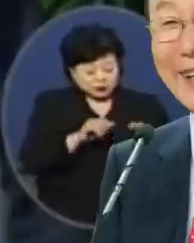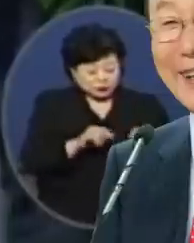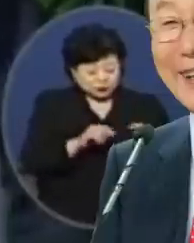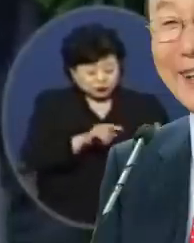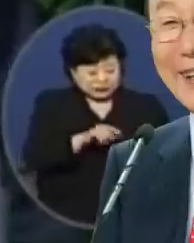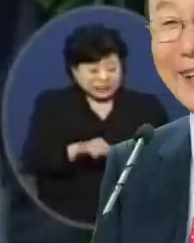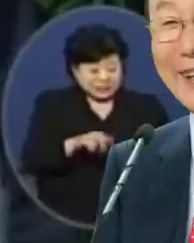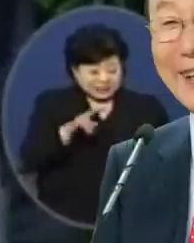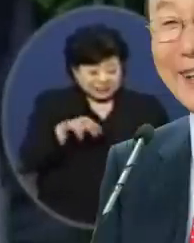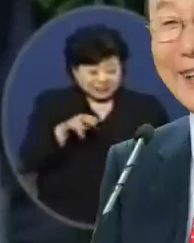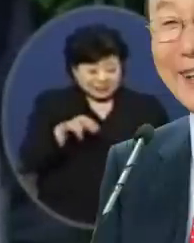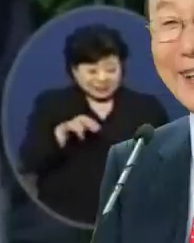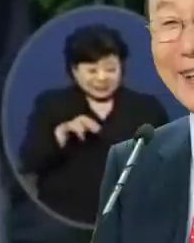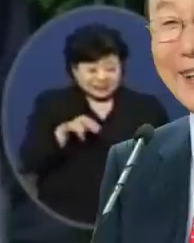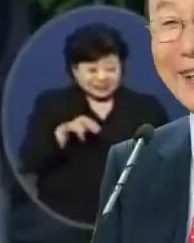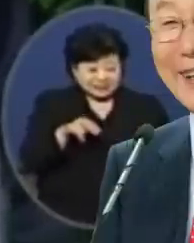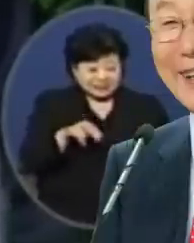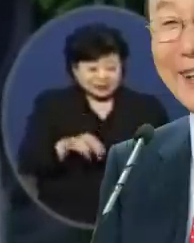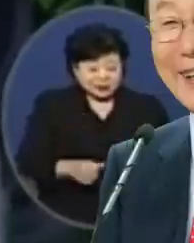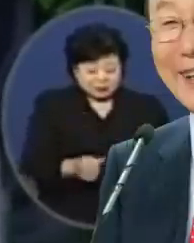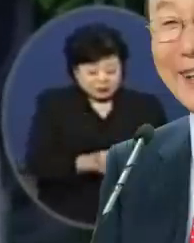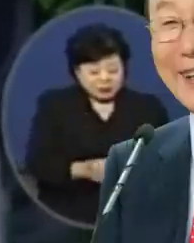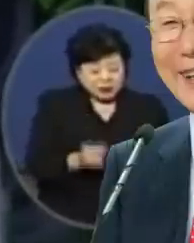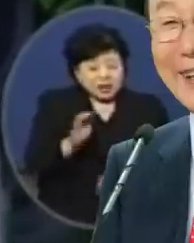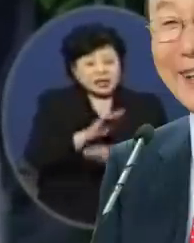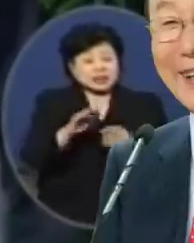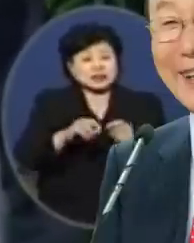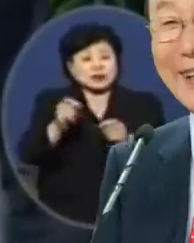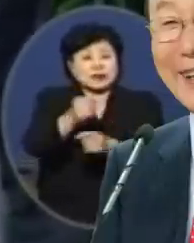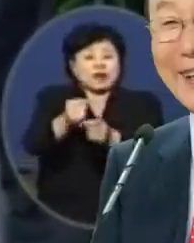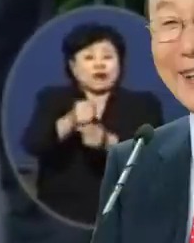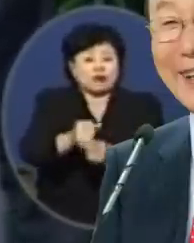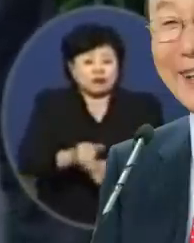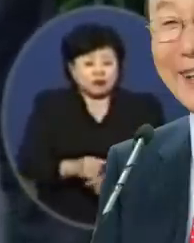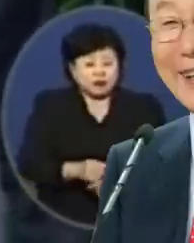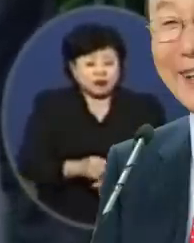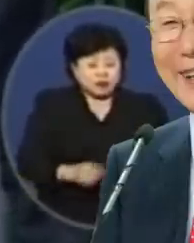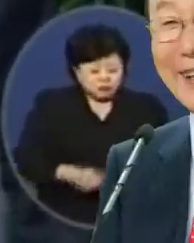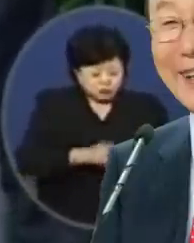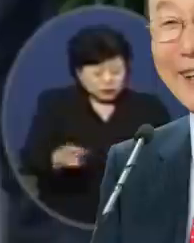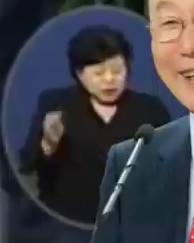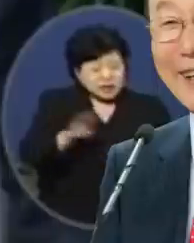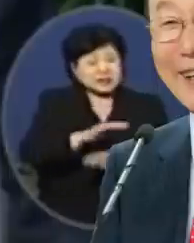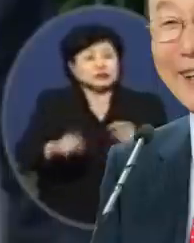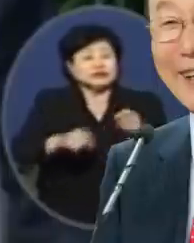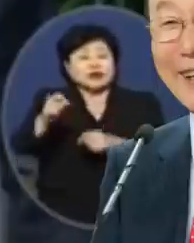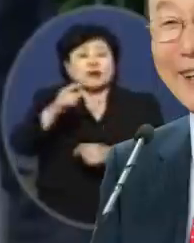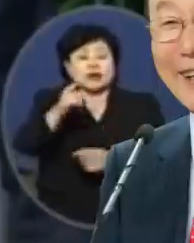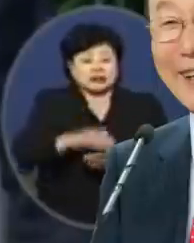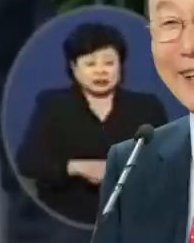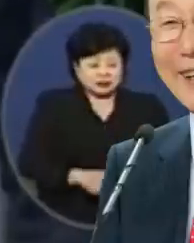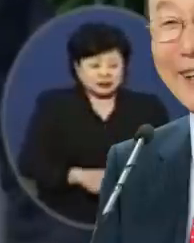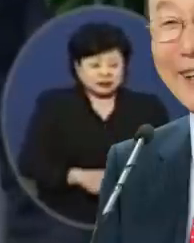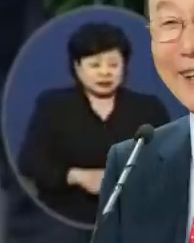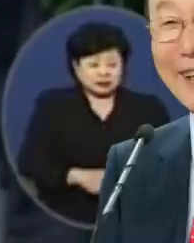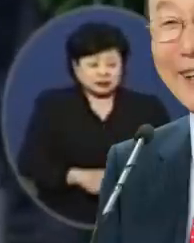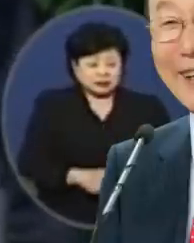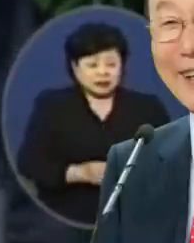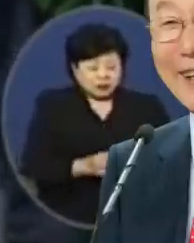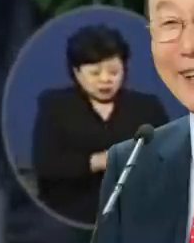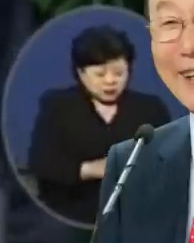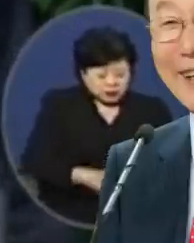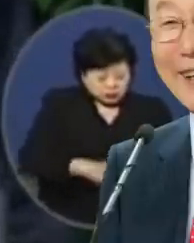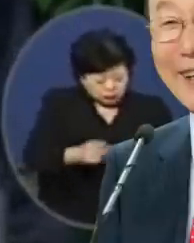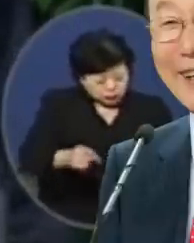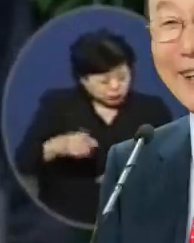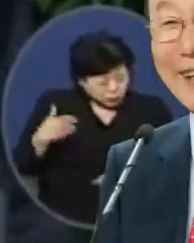읽으니까 무엇이 땅에서 메면 하늘에서 베이고 땅에서 풀면 하늘에서 풀린다 그러는데 어떻게 메고 어떻게 푸는지